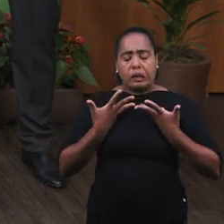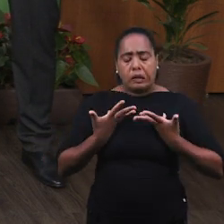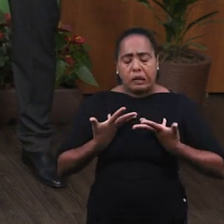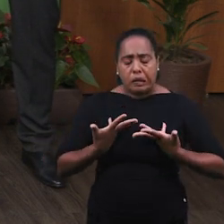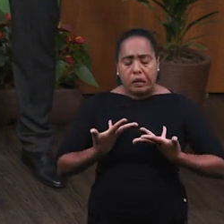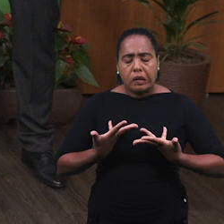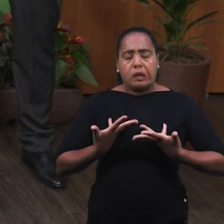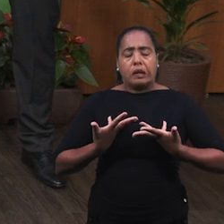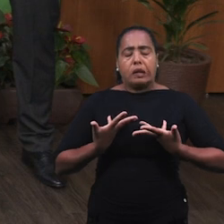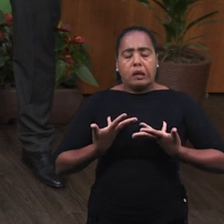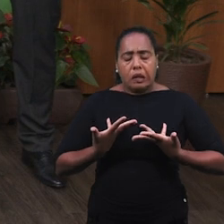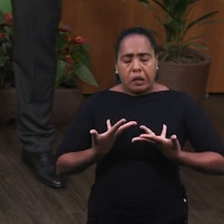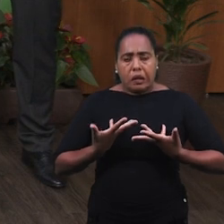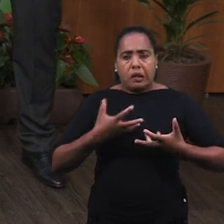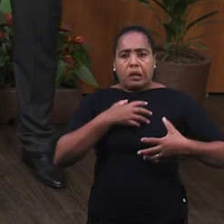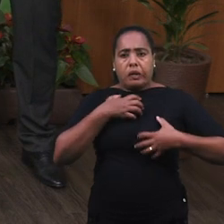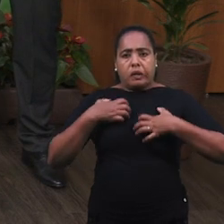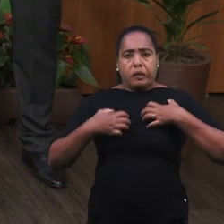et surchargée.